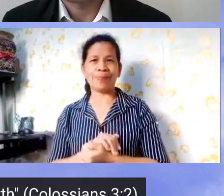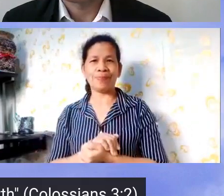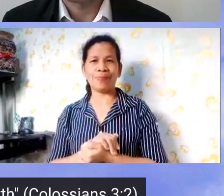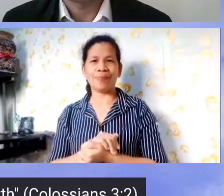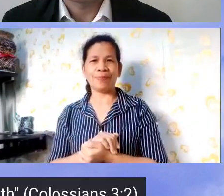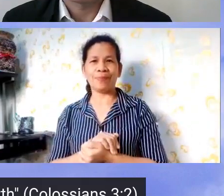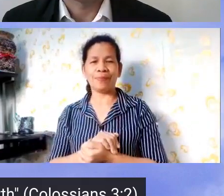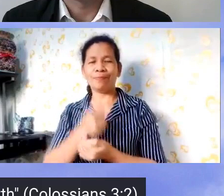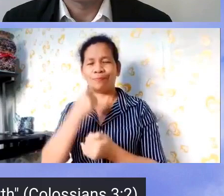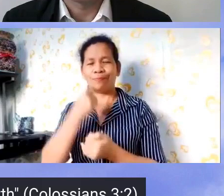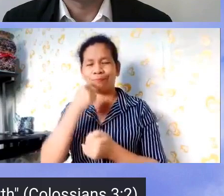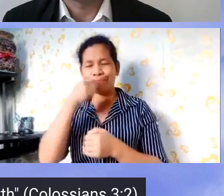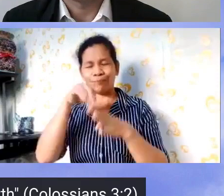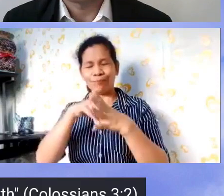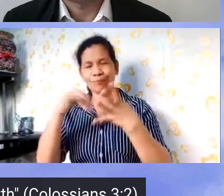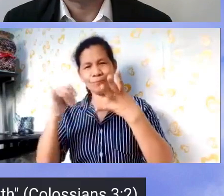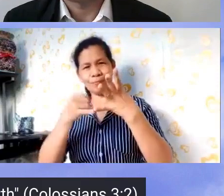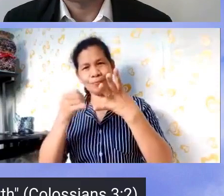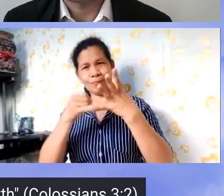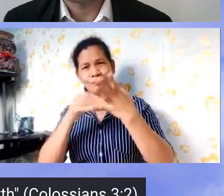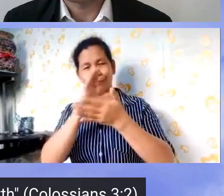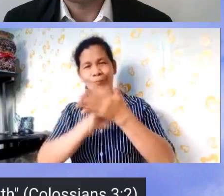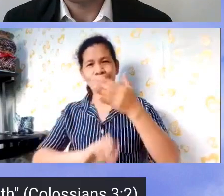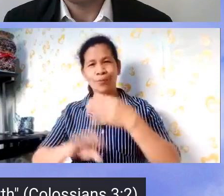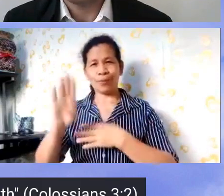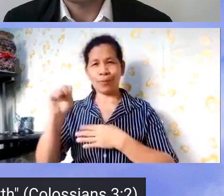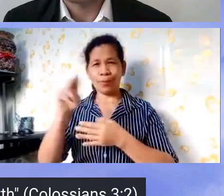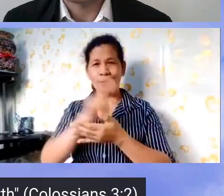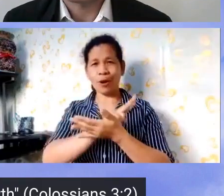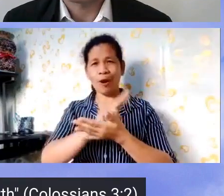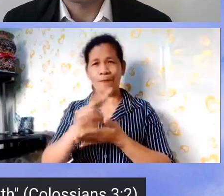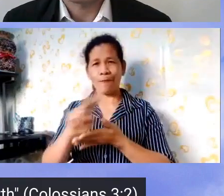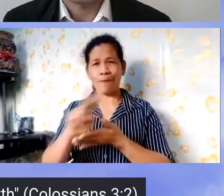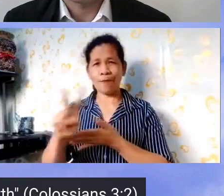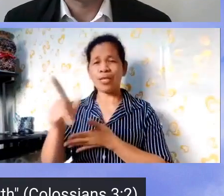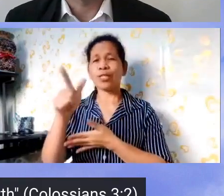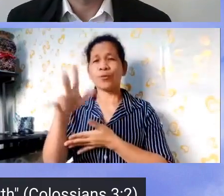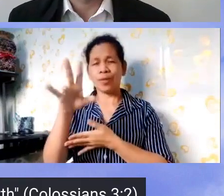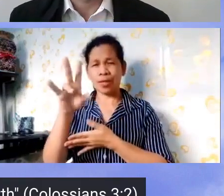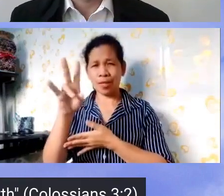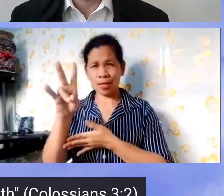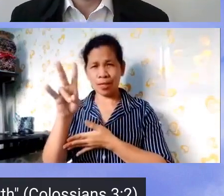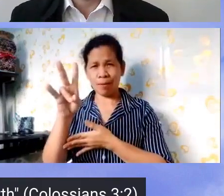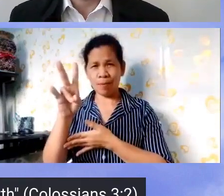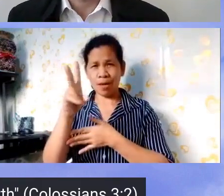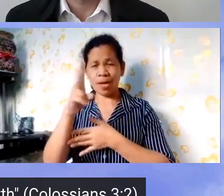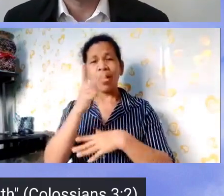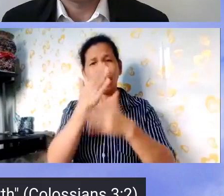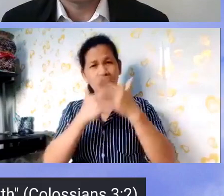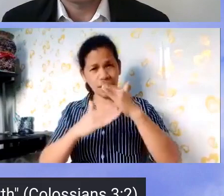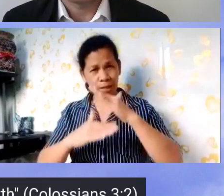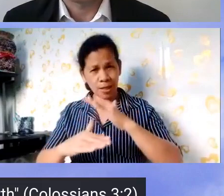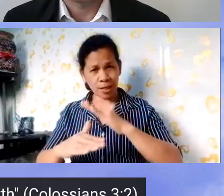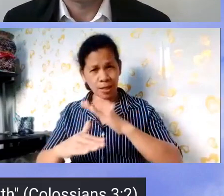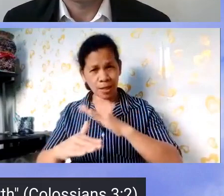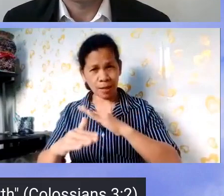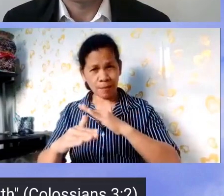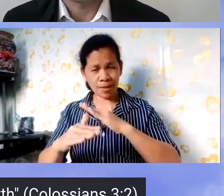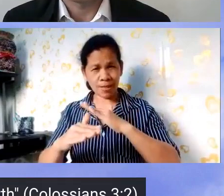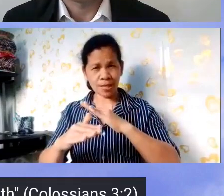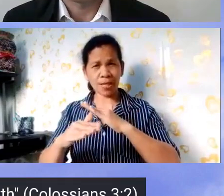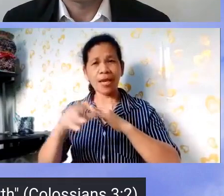Juan, kabanatang 14, talatang 27, ang kapayapaan ay iniiwan ko sa